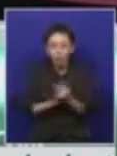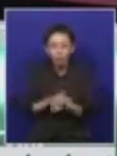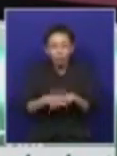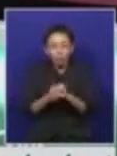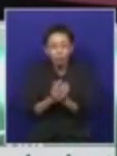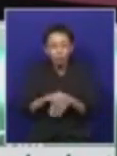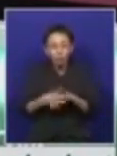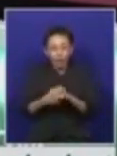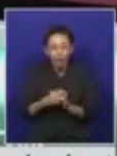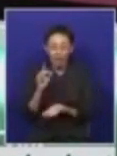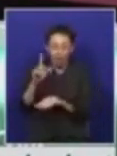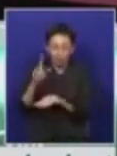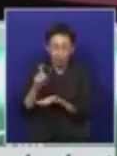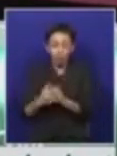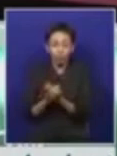มาช่วยเจลอาบน้ำผมเนี่ยลงพื้นที่เช้ากับเย็น